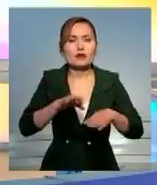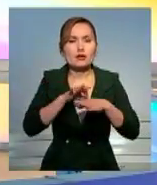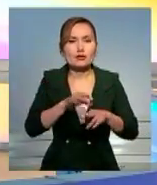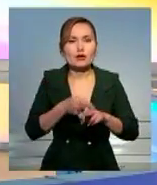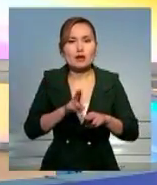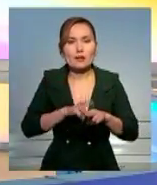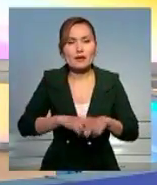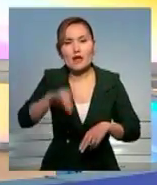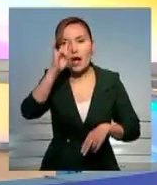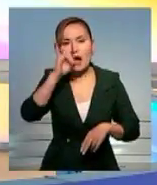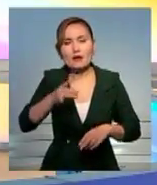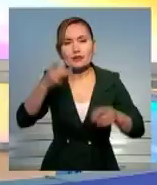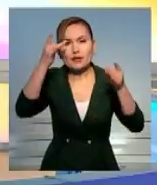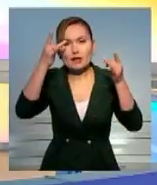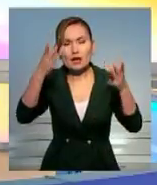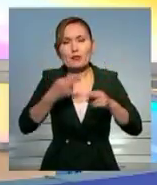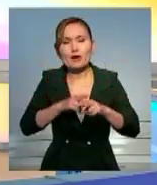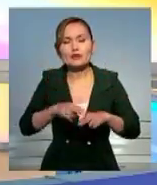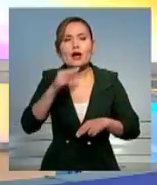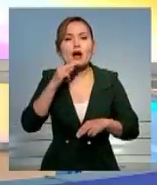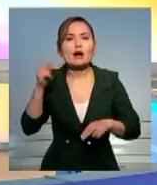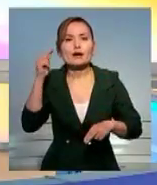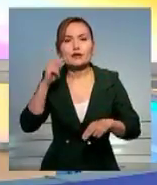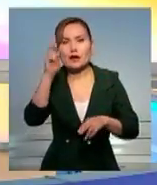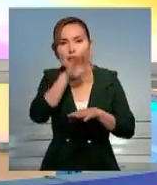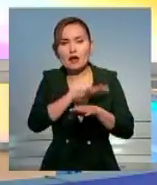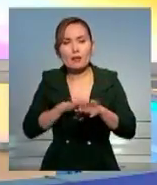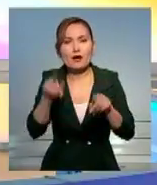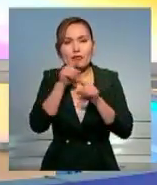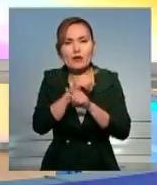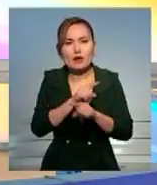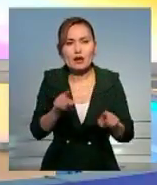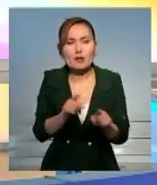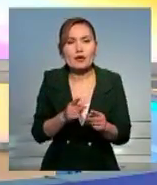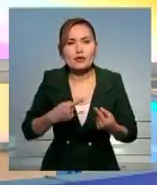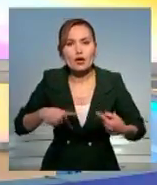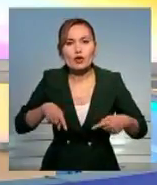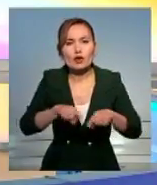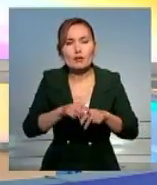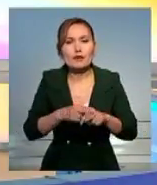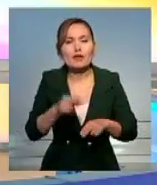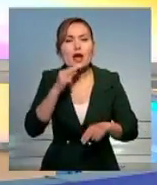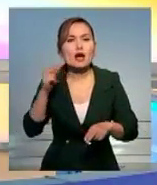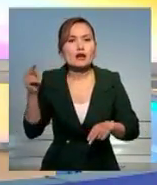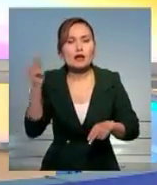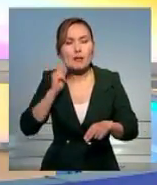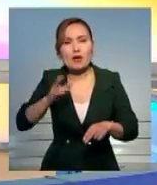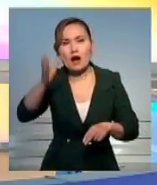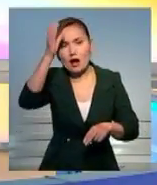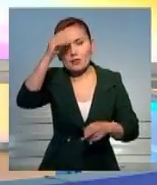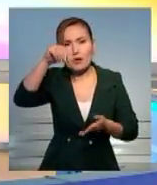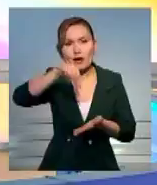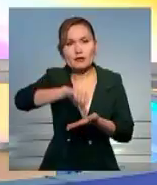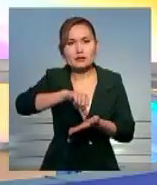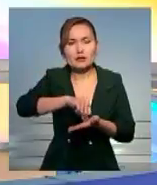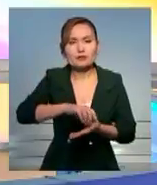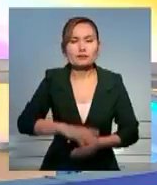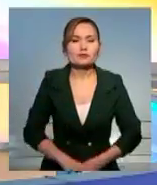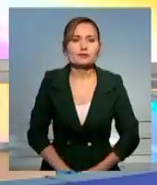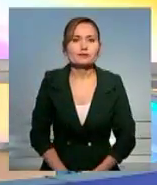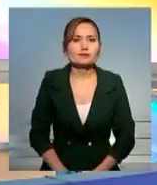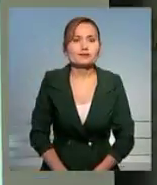жаңғыру аясында қазақ мәдениетін өзге елдерге кеңінен насихаттау бағытында ұйымдастырылған кеште қытайлық зерттеушілер де өзара пікір